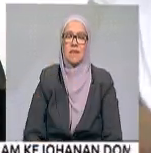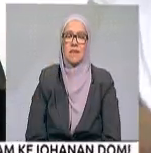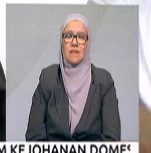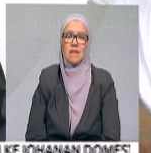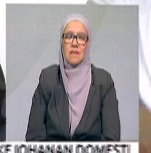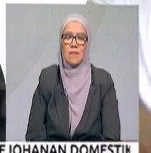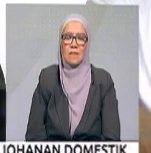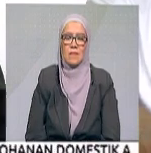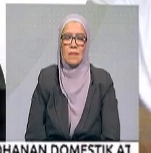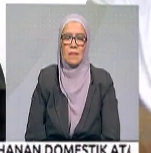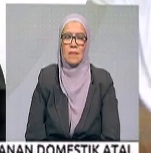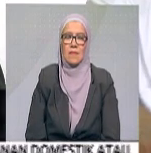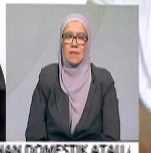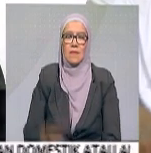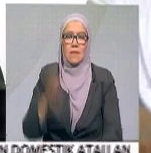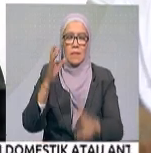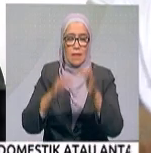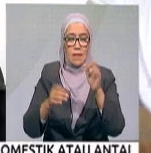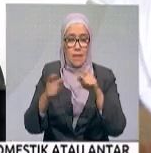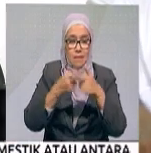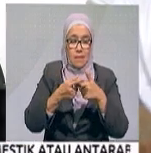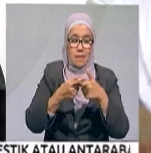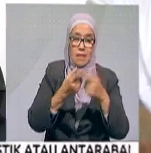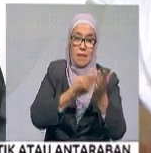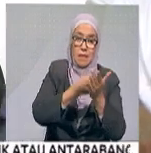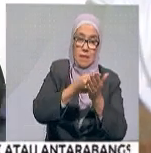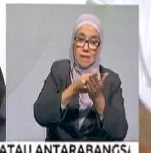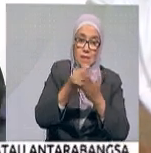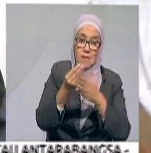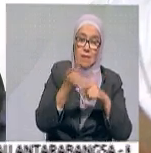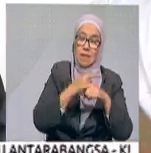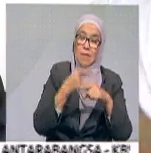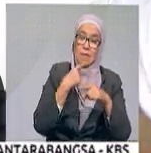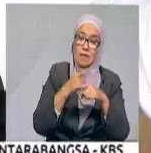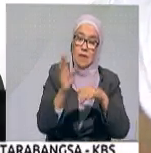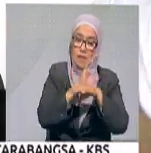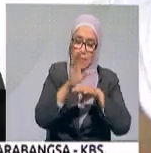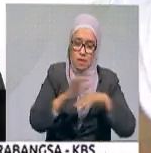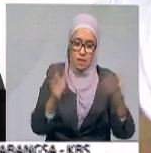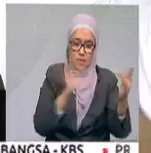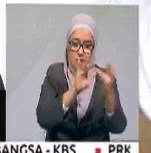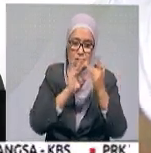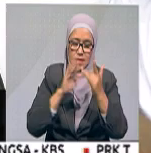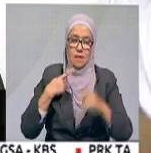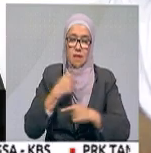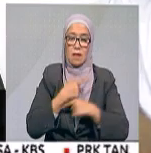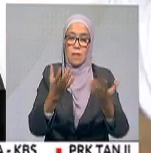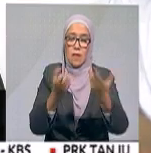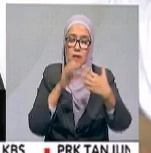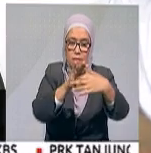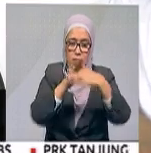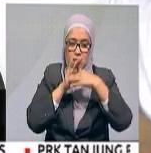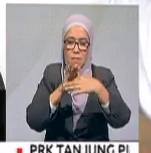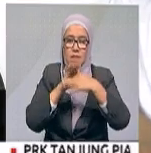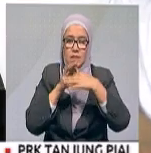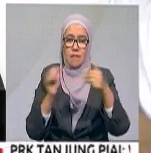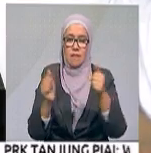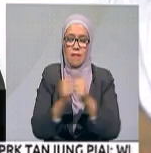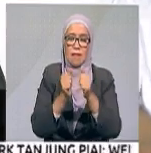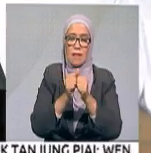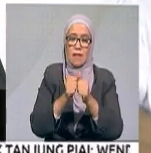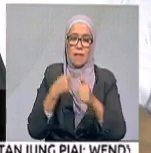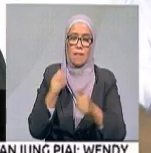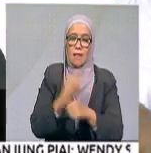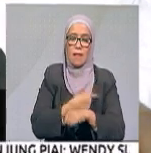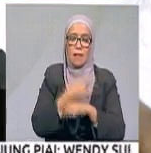And if the vendors or dealers, our dealers, if they want to work together with us, Produa, we will put in the investment for them